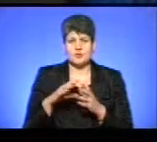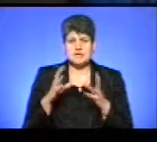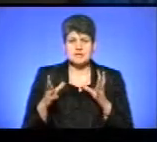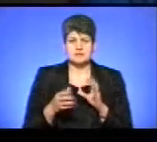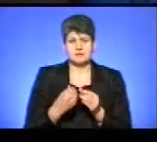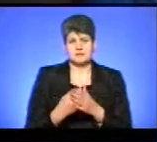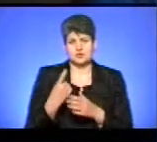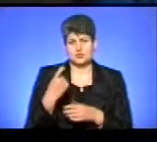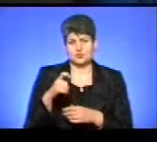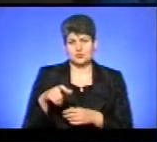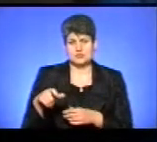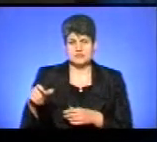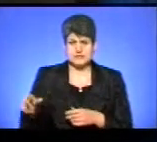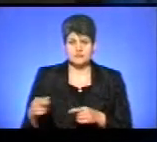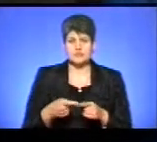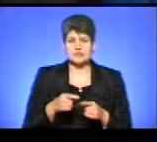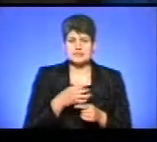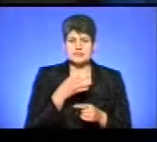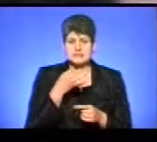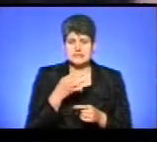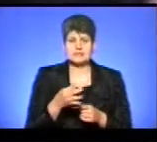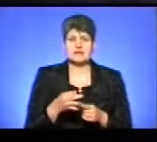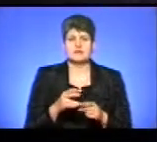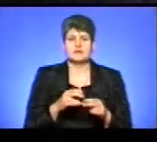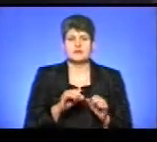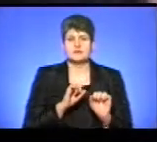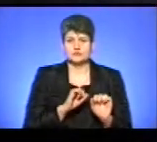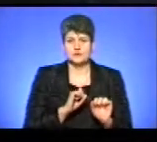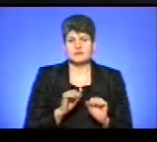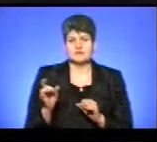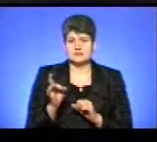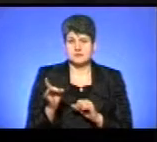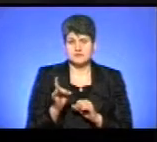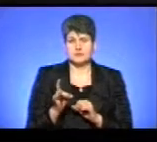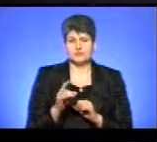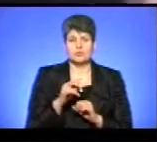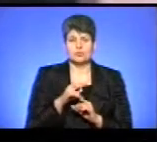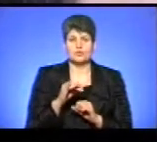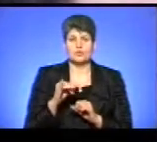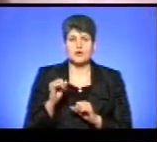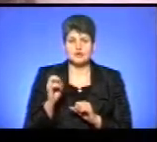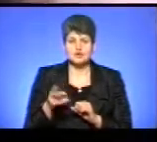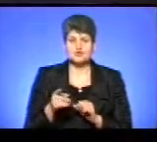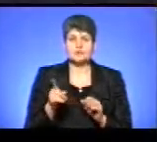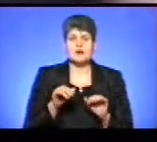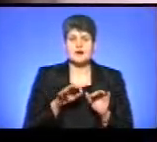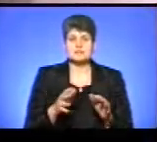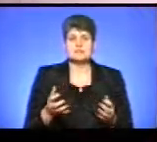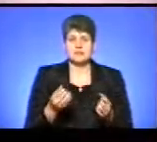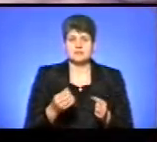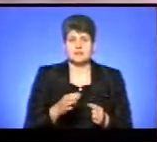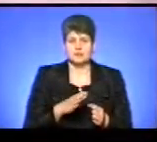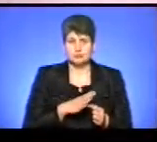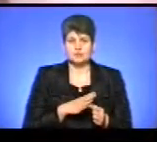понад сотня осіб. Про це нам повідомила правозахисниця з Рівного Любов Українчук. Вона каже, аби акція підтримки